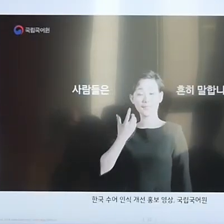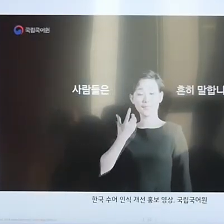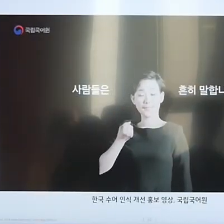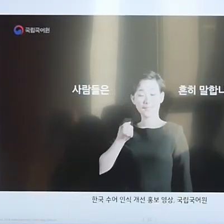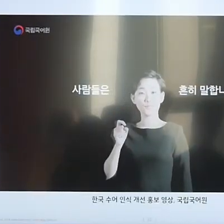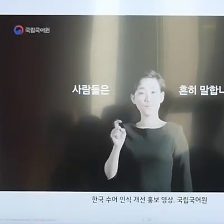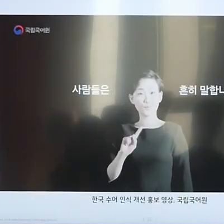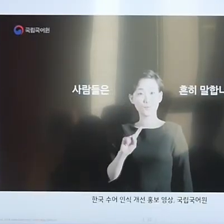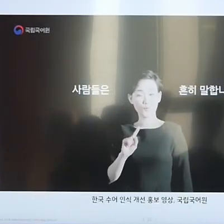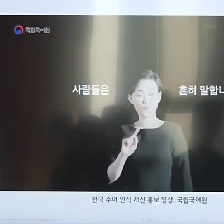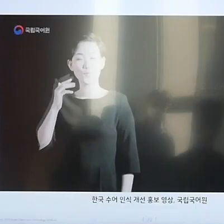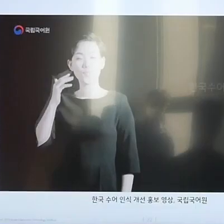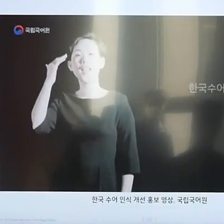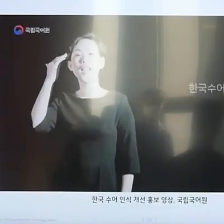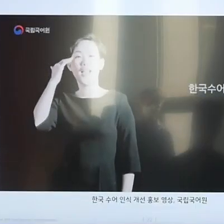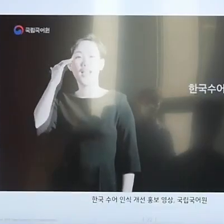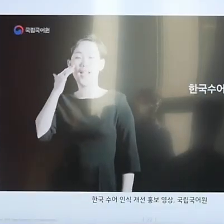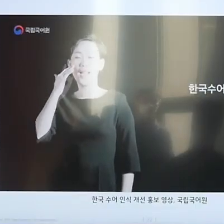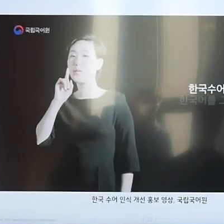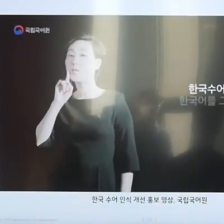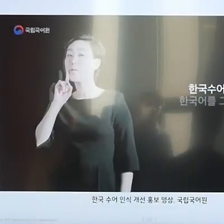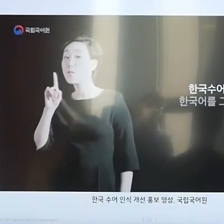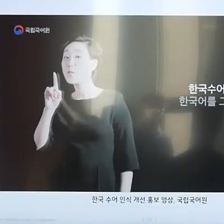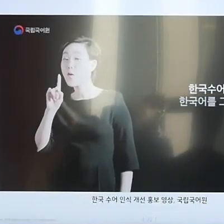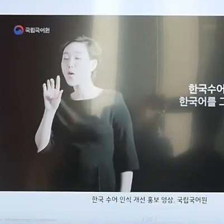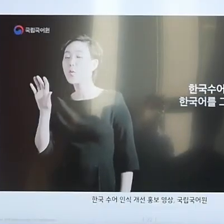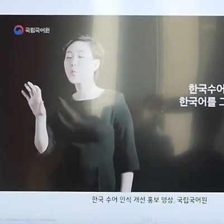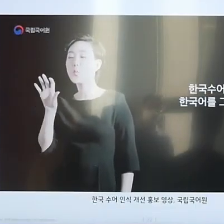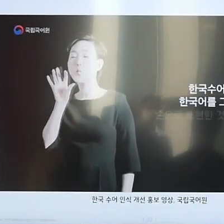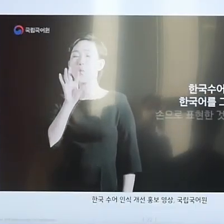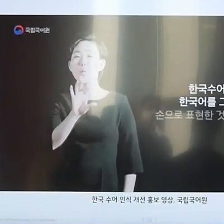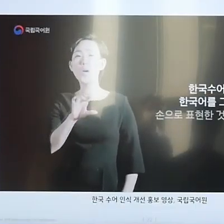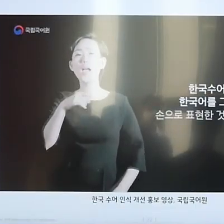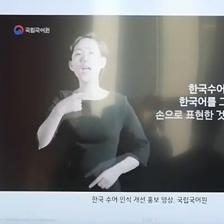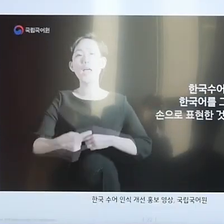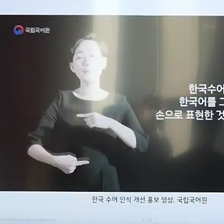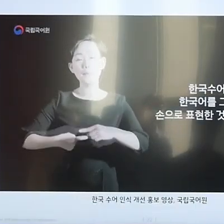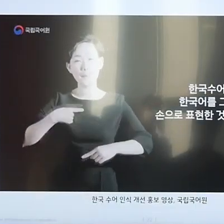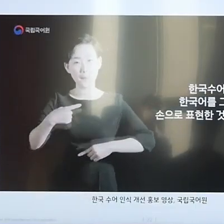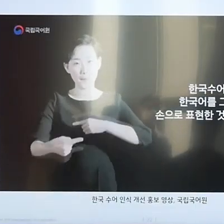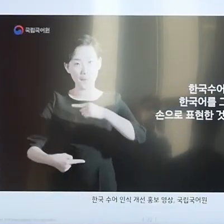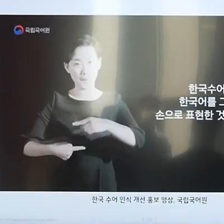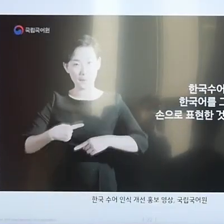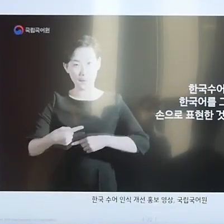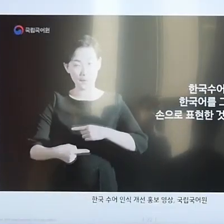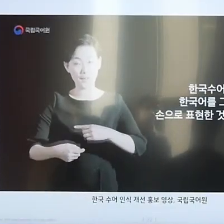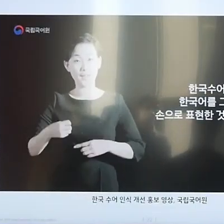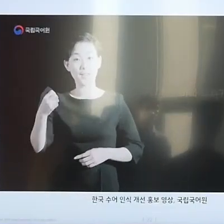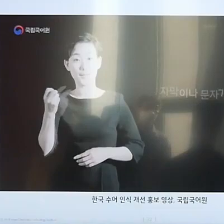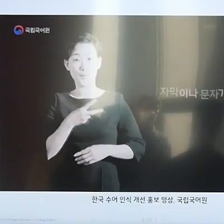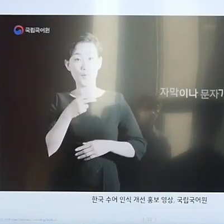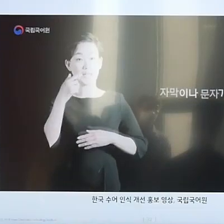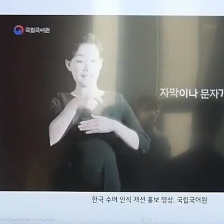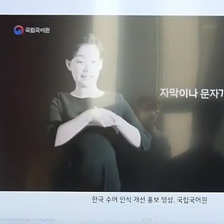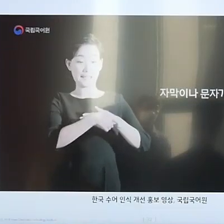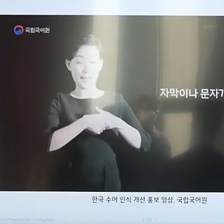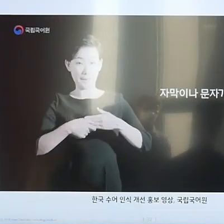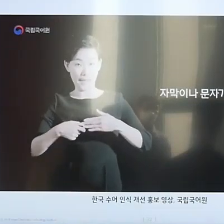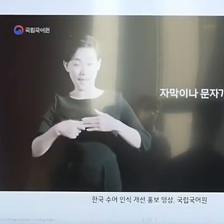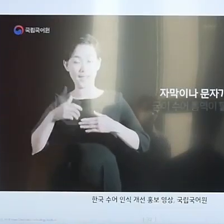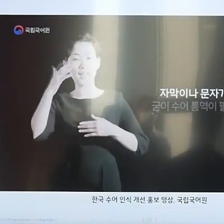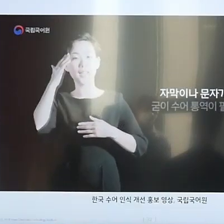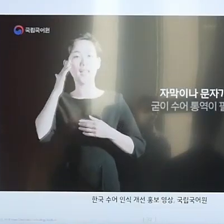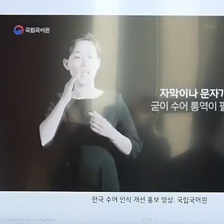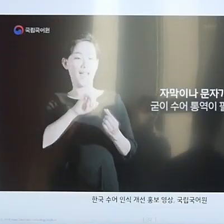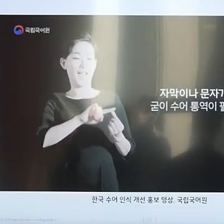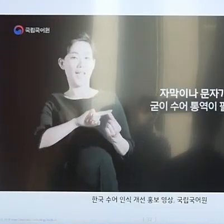수 있게 활용될 수 있기를 저희가 바라면서 개발을 하고 있고요. 앞으로도 이제 이런 부분들이 좀 더 발전이 돼서 농인분들이 좀 더